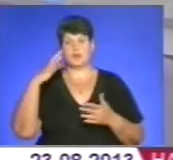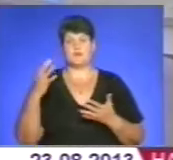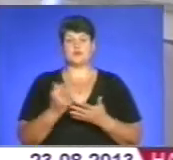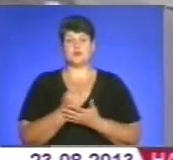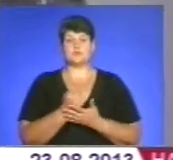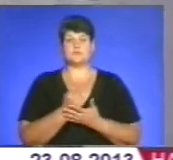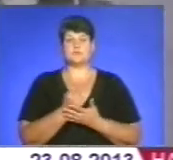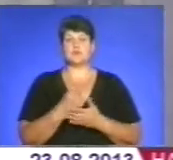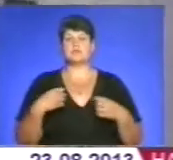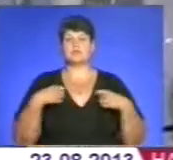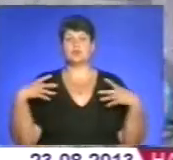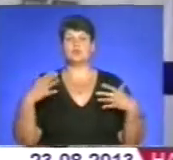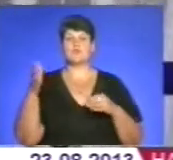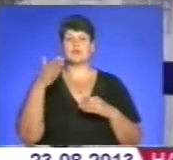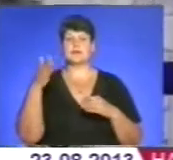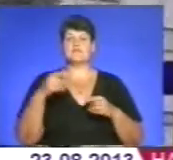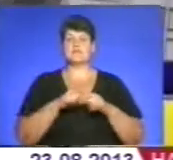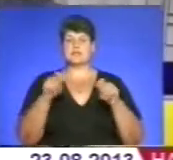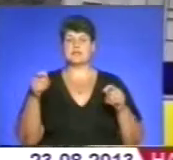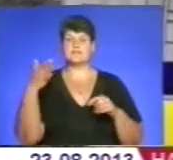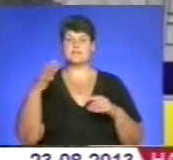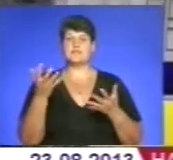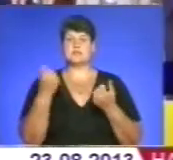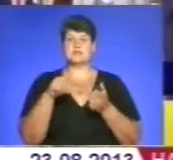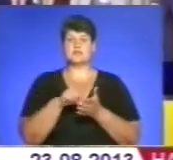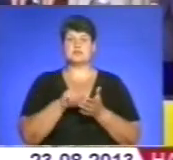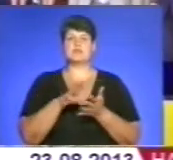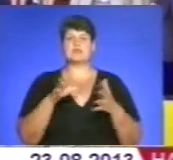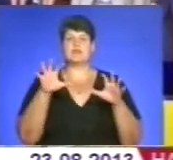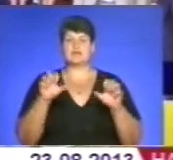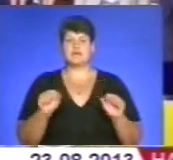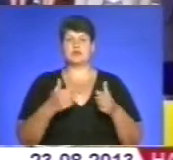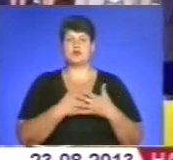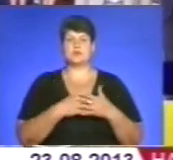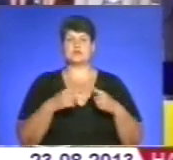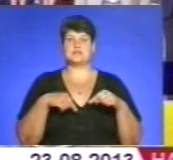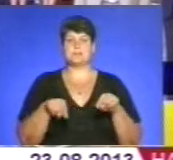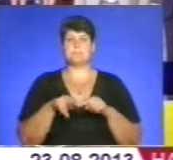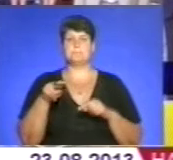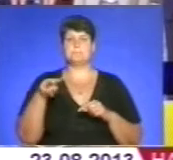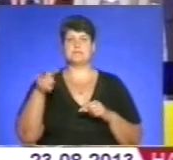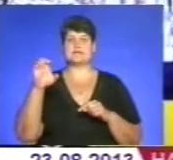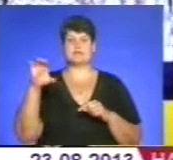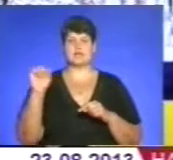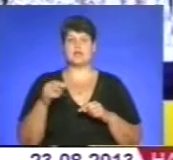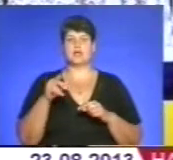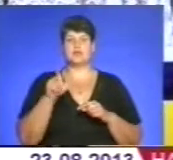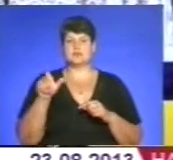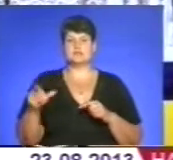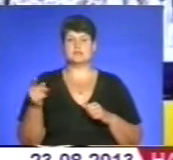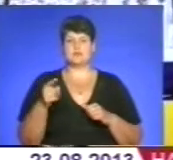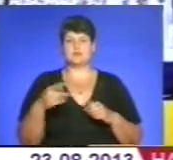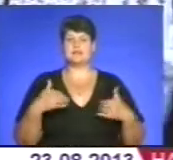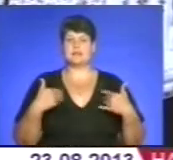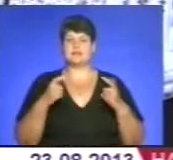В урочистому відкритті стягу взяли участь представники влади, громадських організацій, пластуни і жителі Тернополя. З вітальним словом